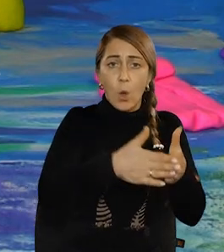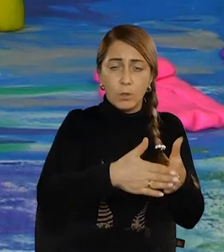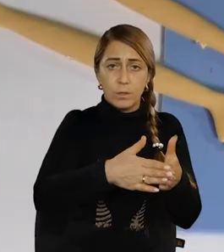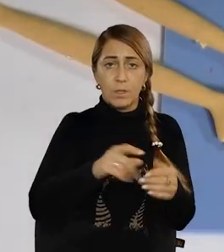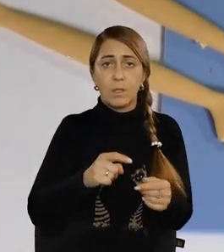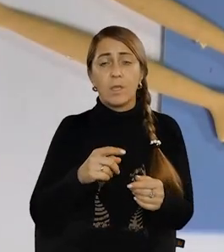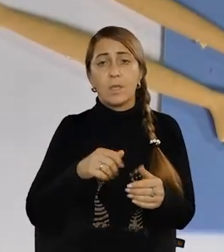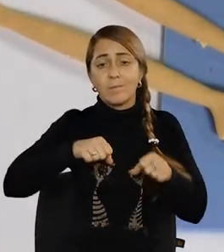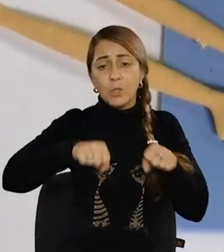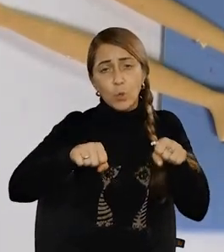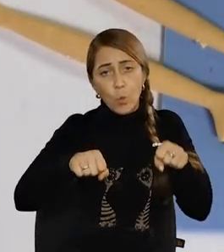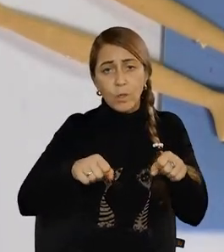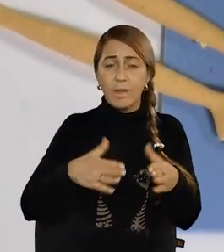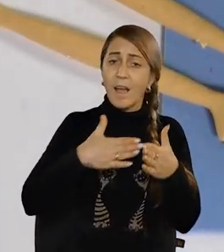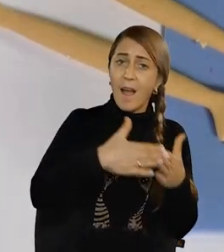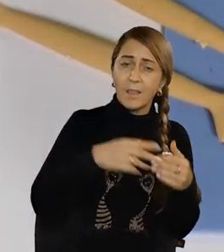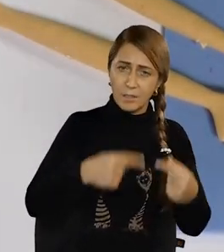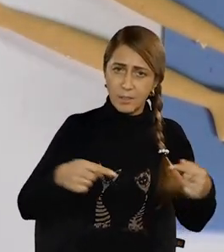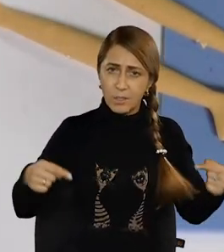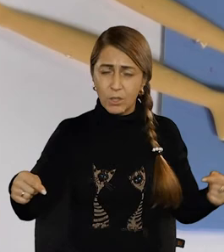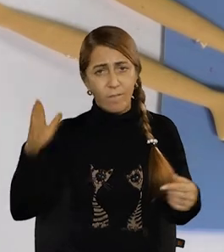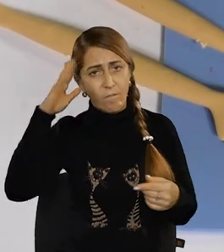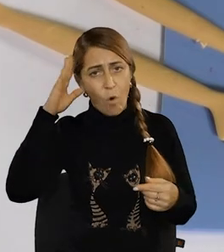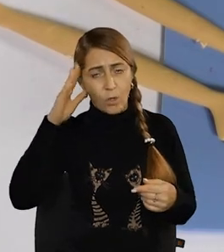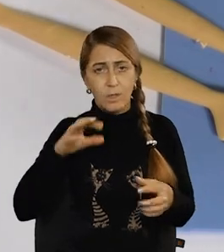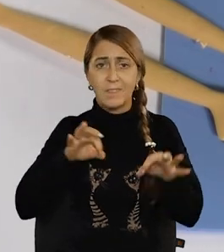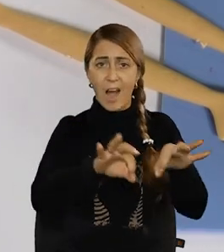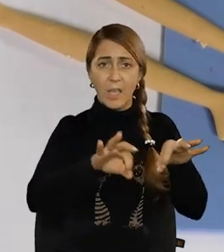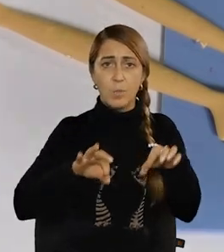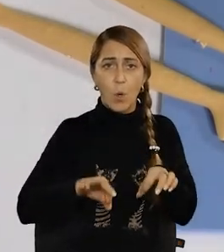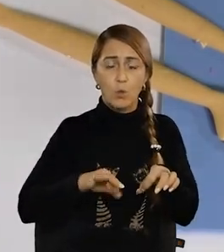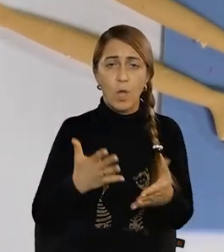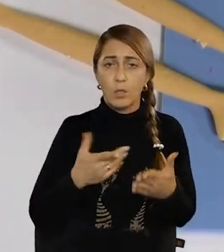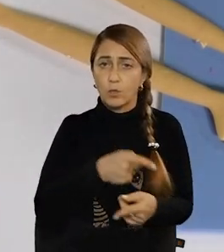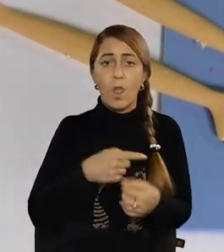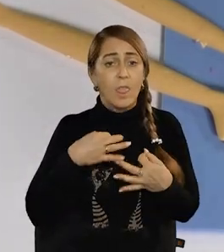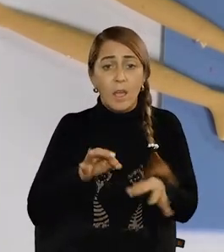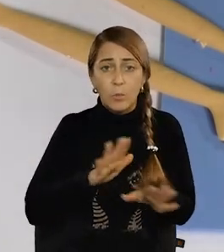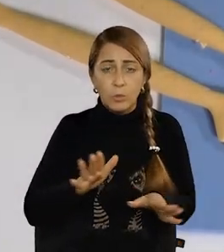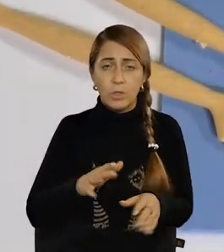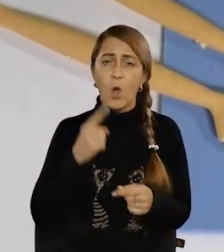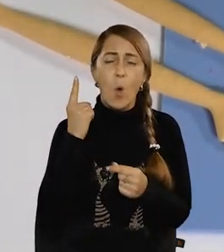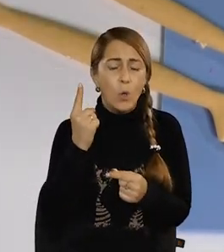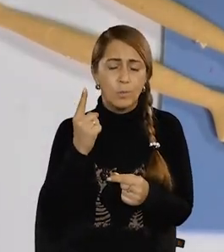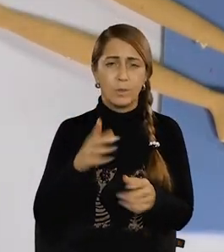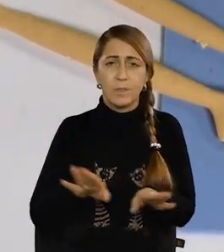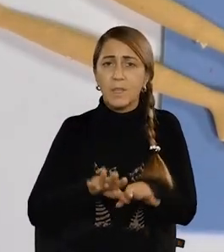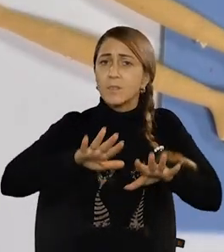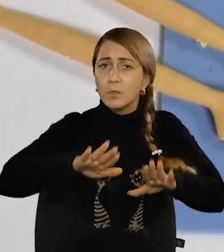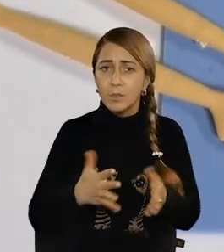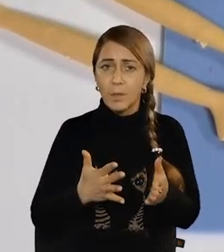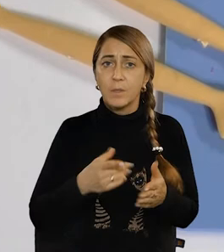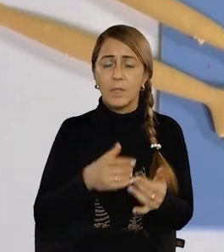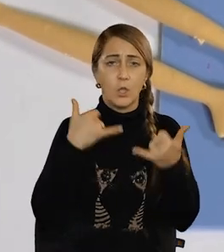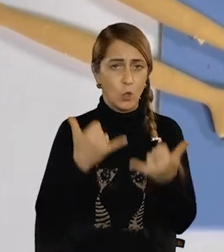човнів, скутерів, катерів та іншого водного транспорту. Уже якщо, не допусти Господи, трапиться така ситуація,